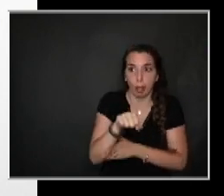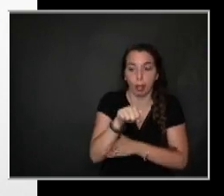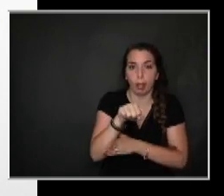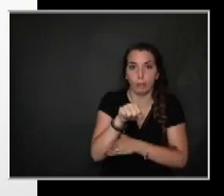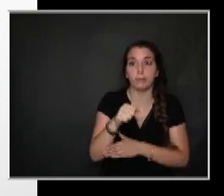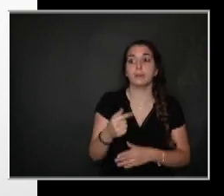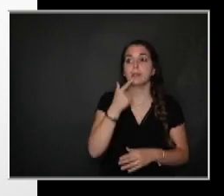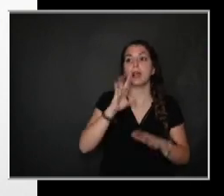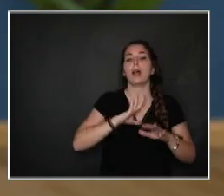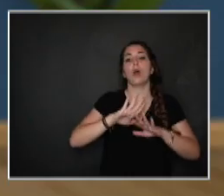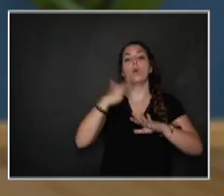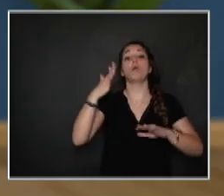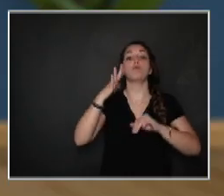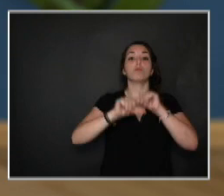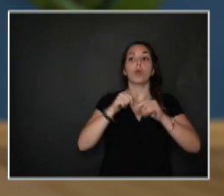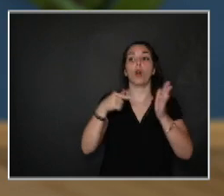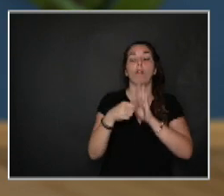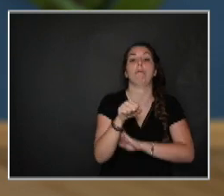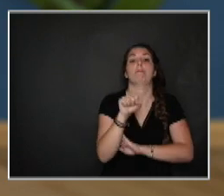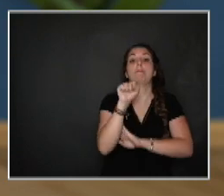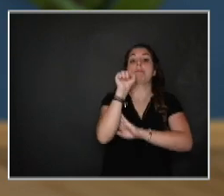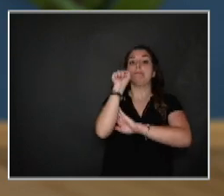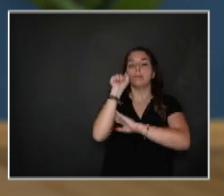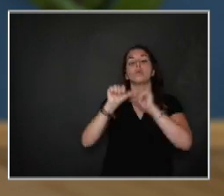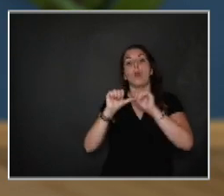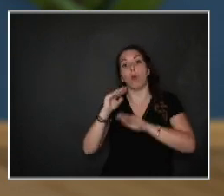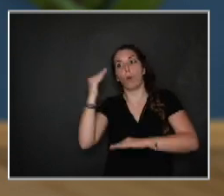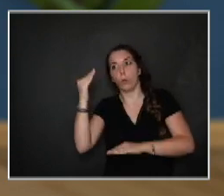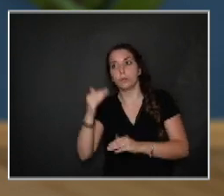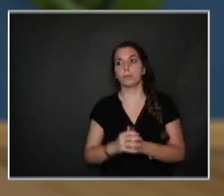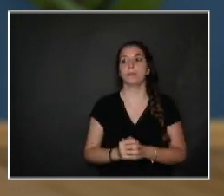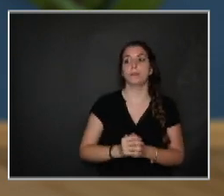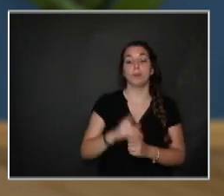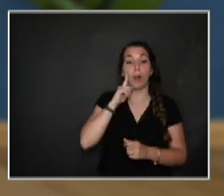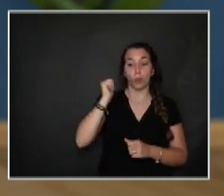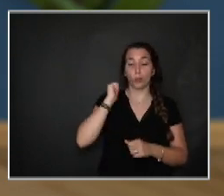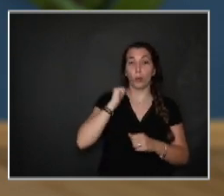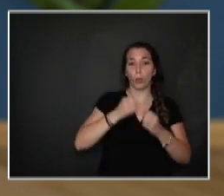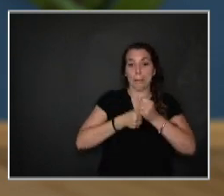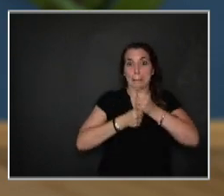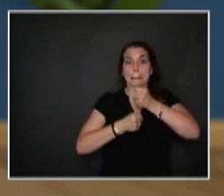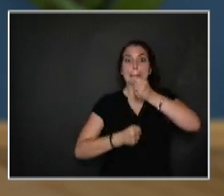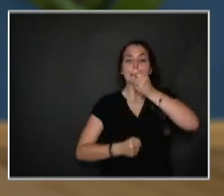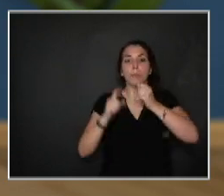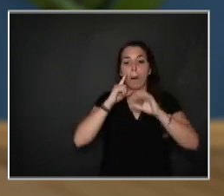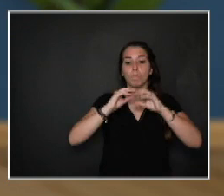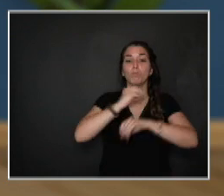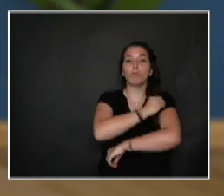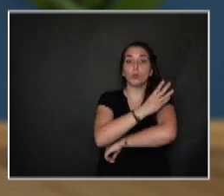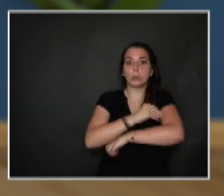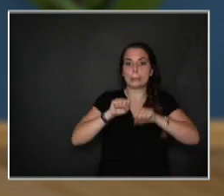douleurs qui sont au contraire réveillées quand on se met en hyperextension. Le dos est raide parce que les muscles sont contractés. Qu'est-ce qu'ils veulent faire? Ils